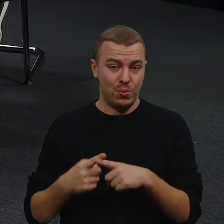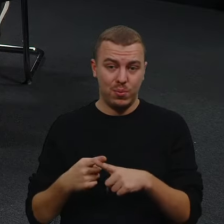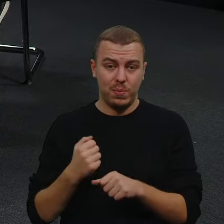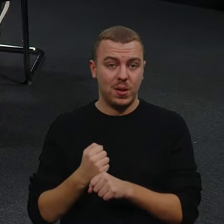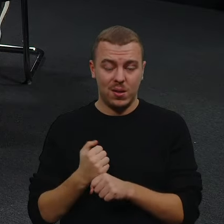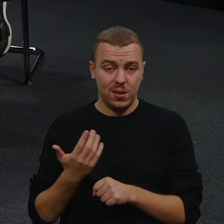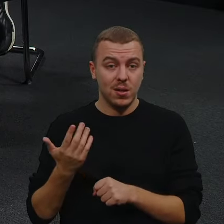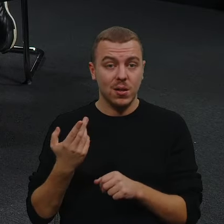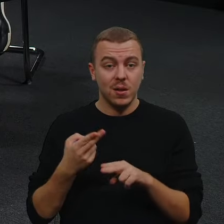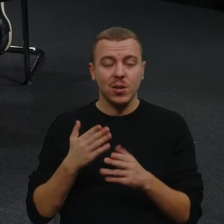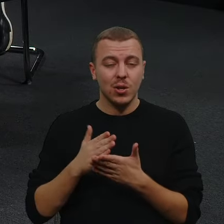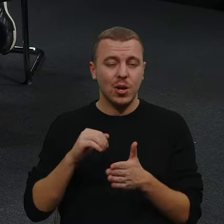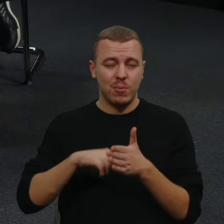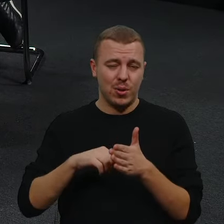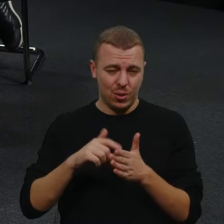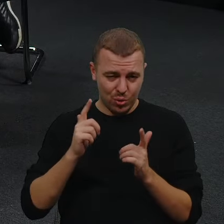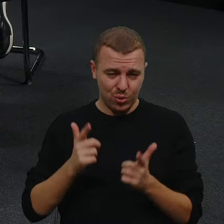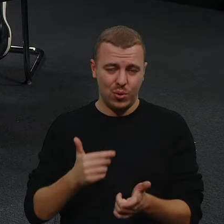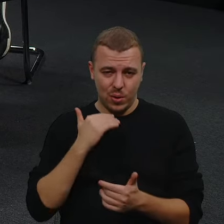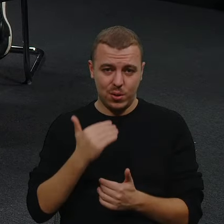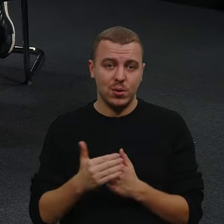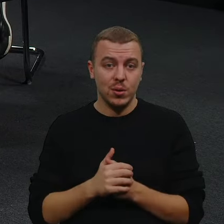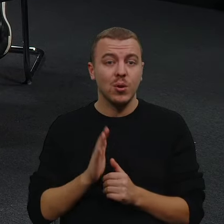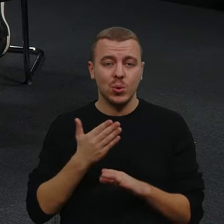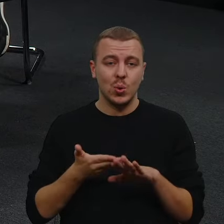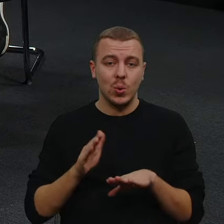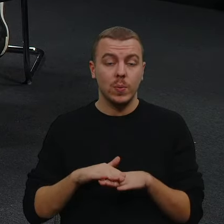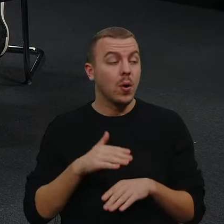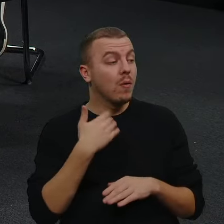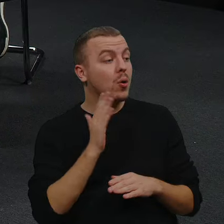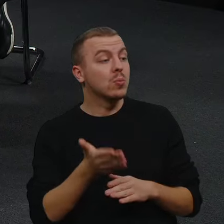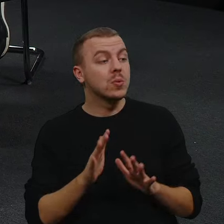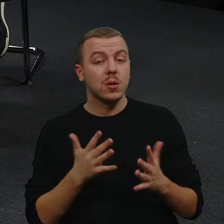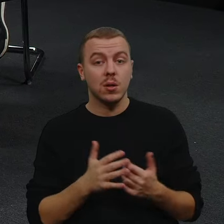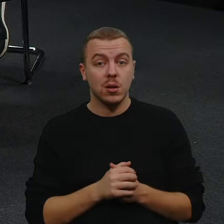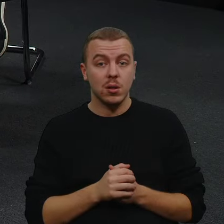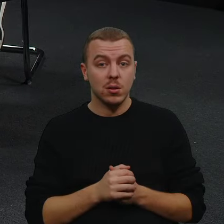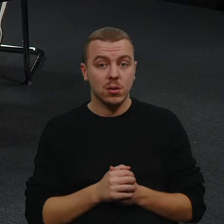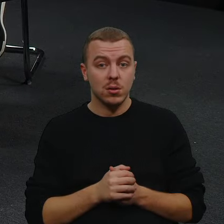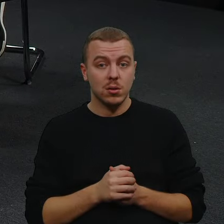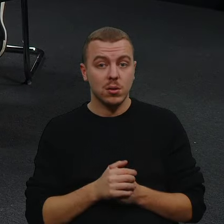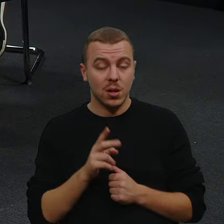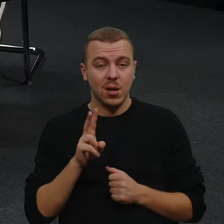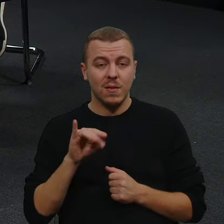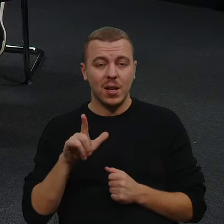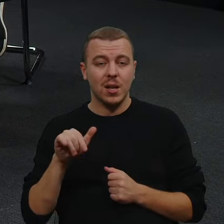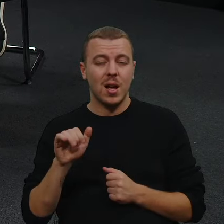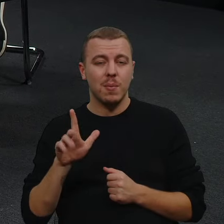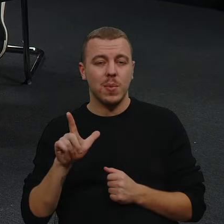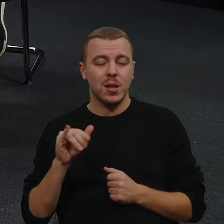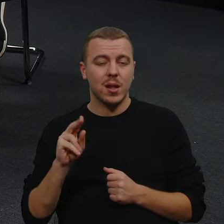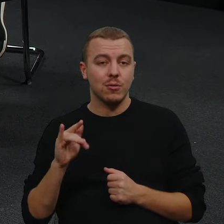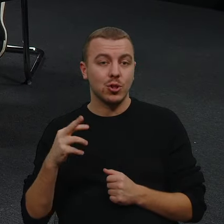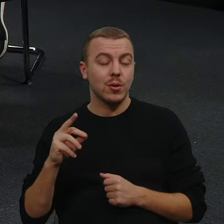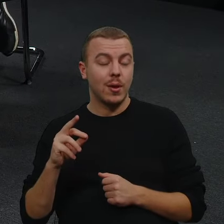dėl įvairiausių objektyvių priežasčių, tai bus labai sudėtinga. Ir tada, kas gali būti būsimai galimai premjeriai Vilijai Blinkevičiūtei, spaudimas dar labiau sukiltų, negu